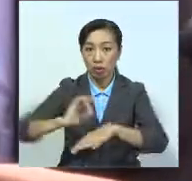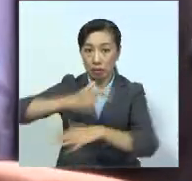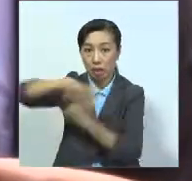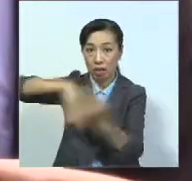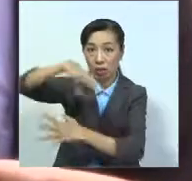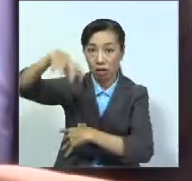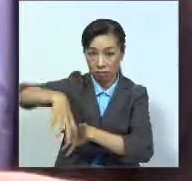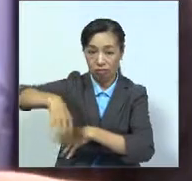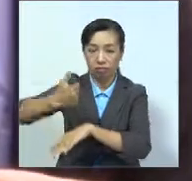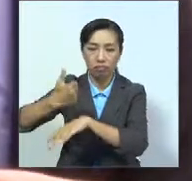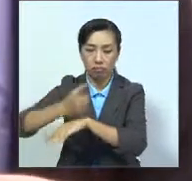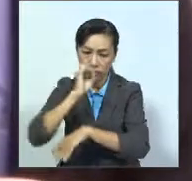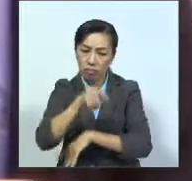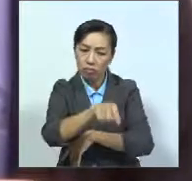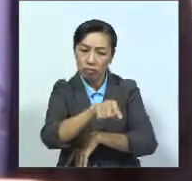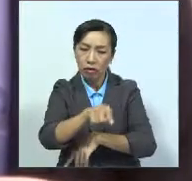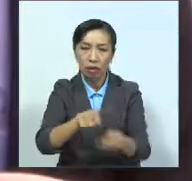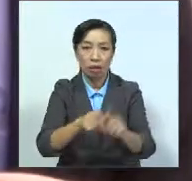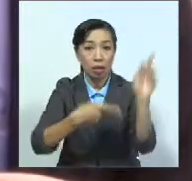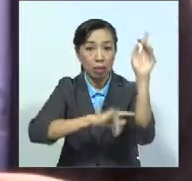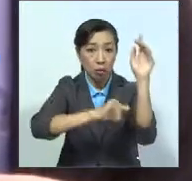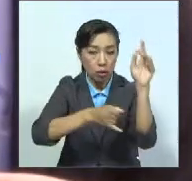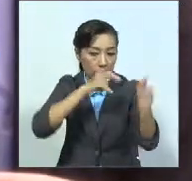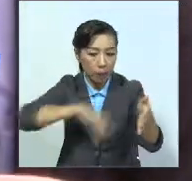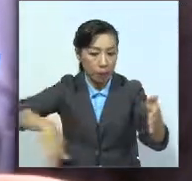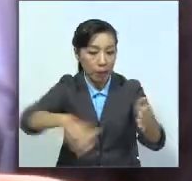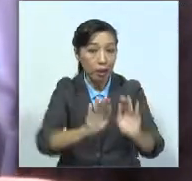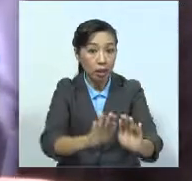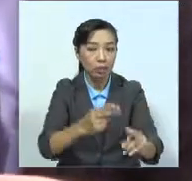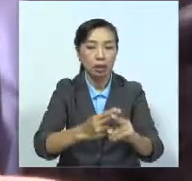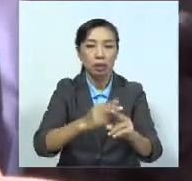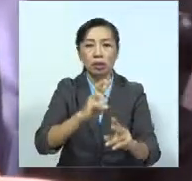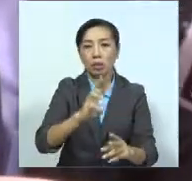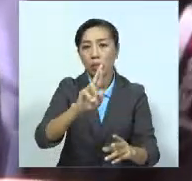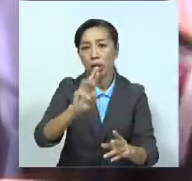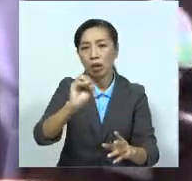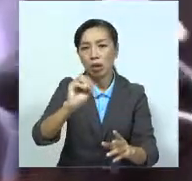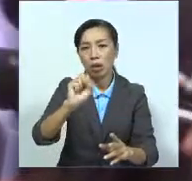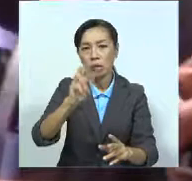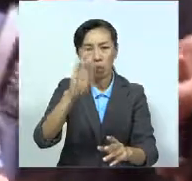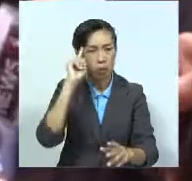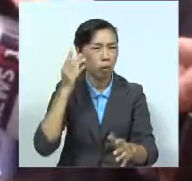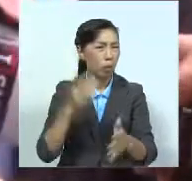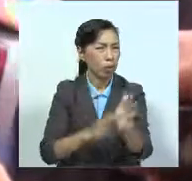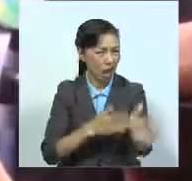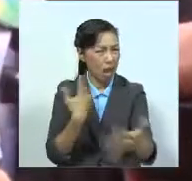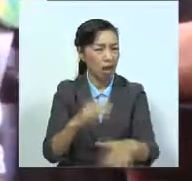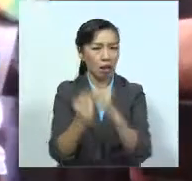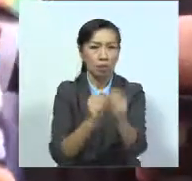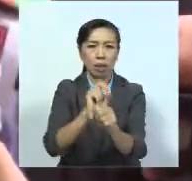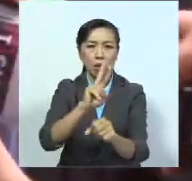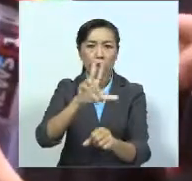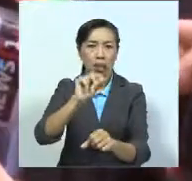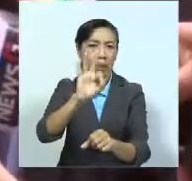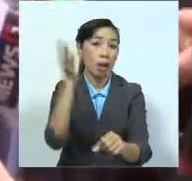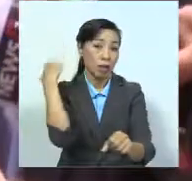อ่างเก็บน้ำมรสวบที่อำเภอบางสะพานจังหวัดประจวบคีรีขันธ์นั้นสร้างมานานตั้งแต่ปี2539อยู่ในภารกิจดูแ